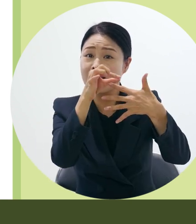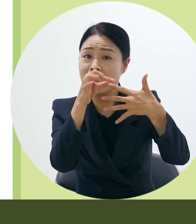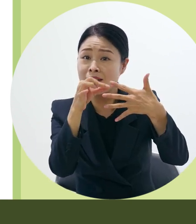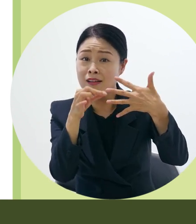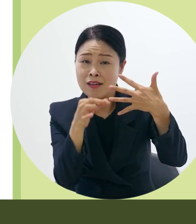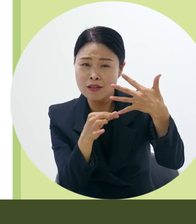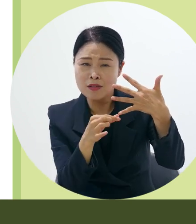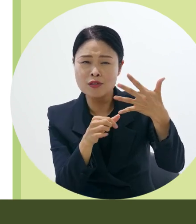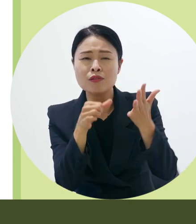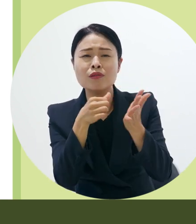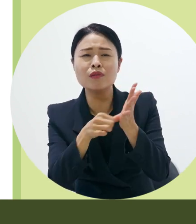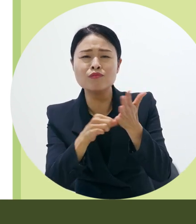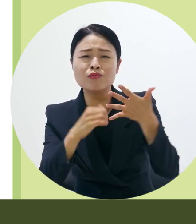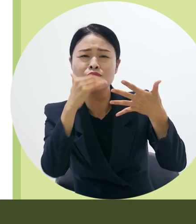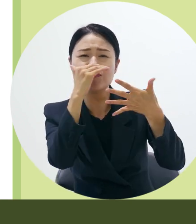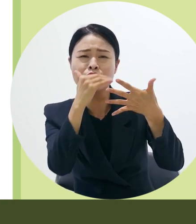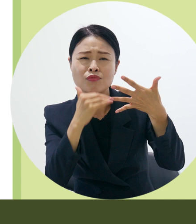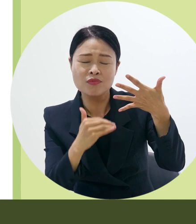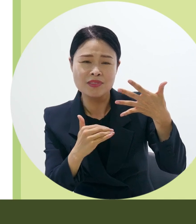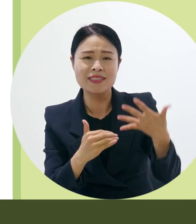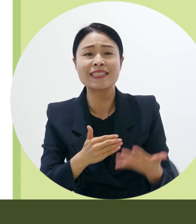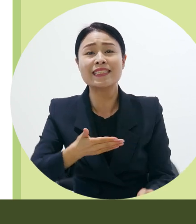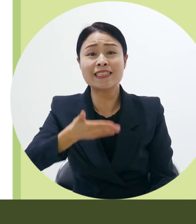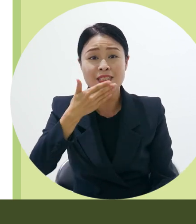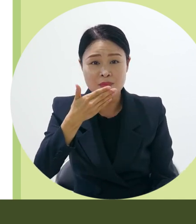식품의약품안전처장이 지정하는 것을 말합니다.